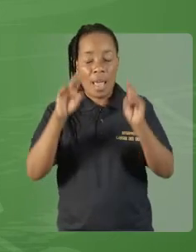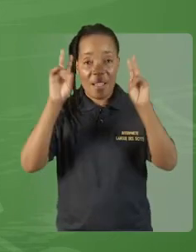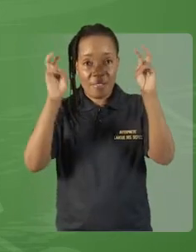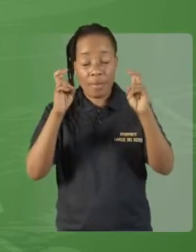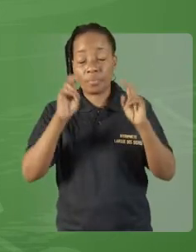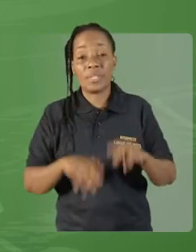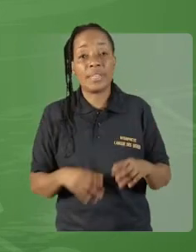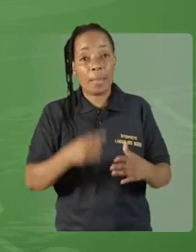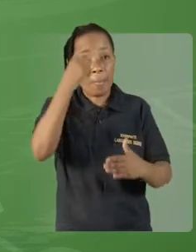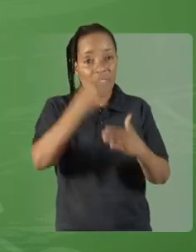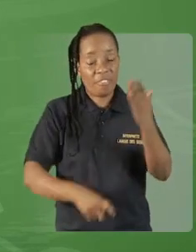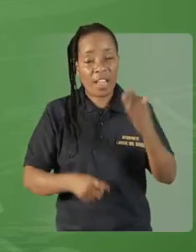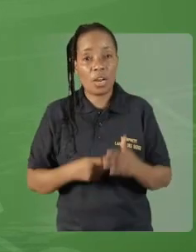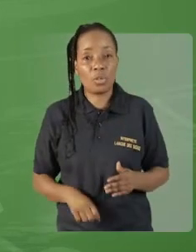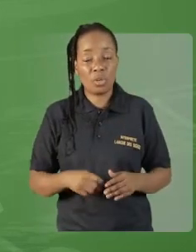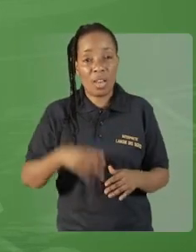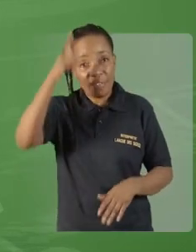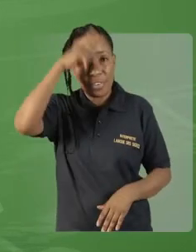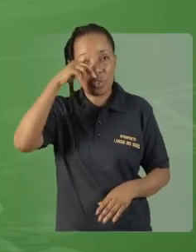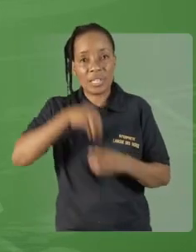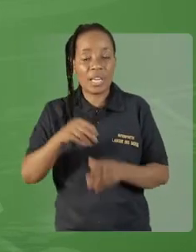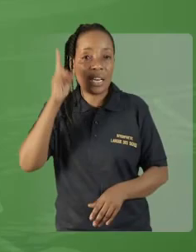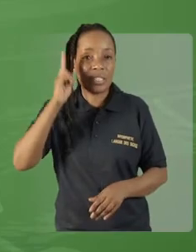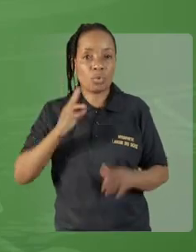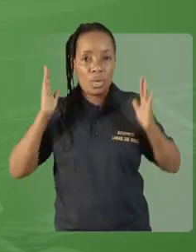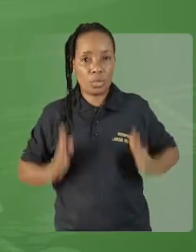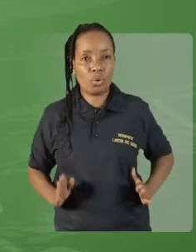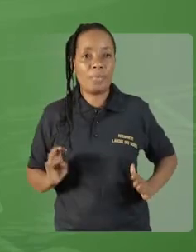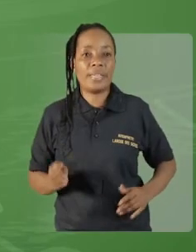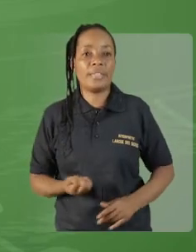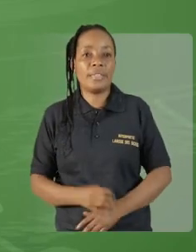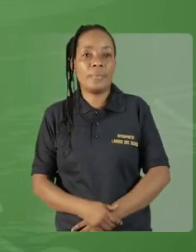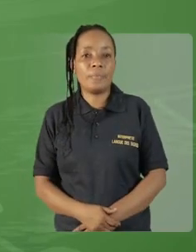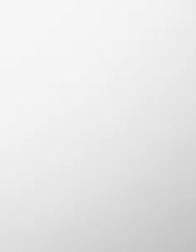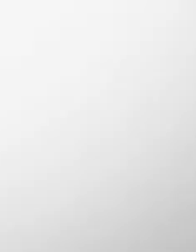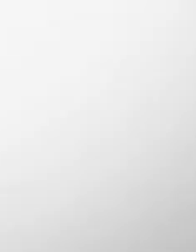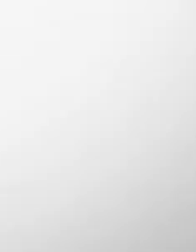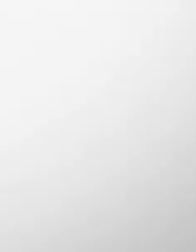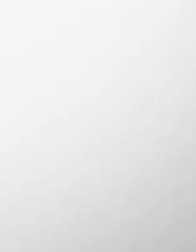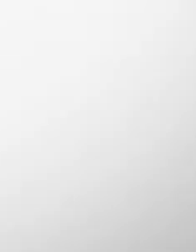valeur de la philosophie dans l'histoire de l'humanité. Merci.